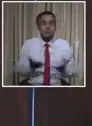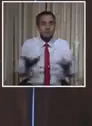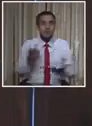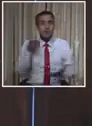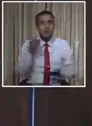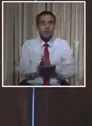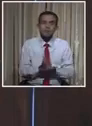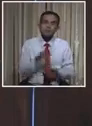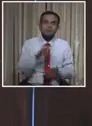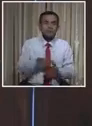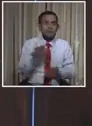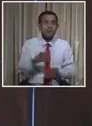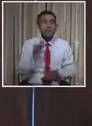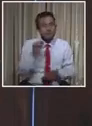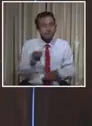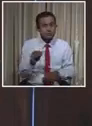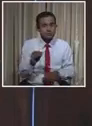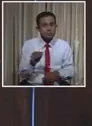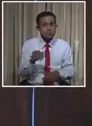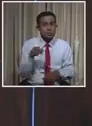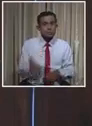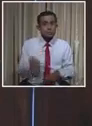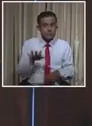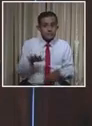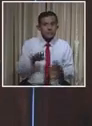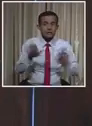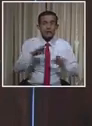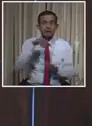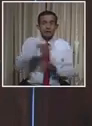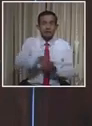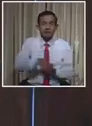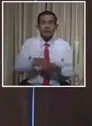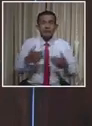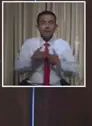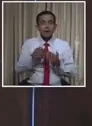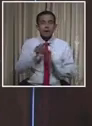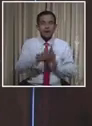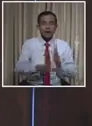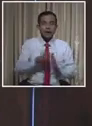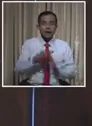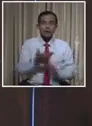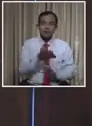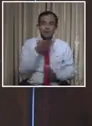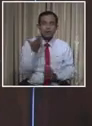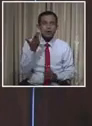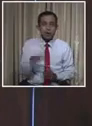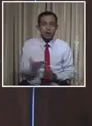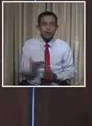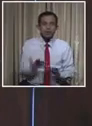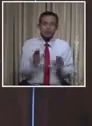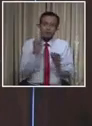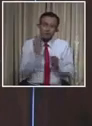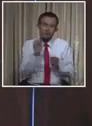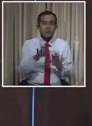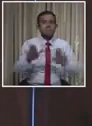අසීරු අවස්ථාවක් තියෙනවා. නමුත් මේ තියෙන තත්ත්වය තුල අපේ රටේ පුළුවන්කම ලැබිලා තිනු යම් තාක් දුරට